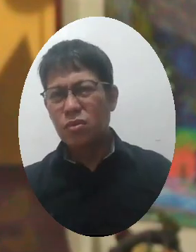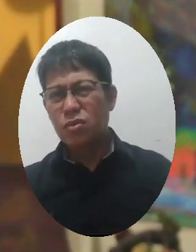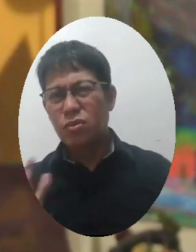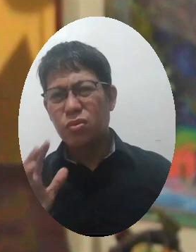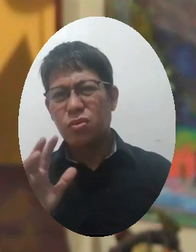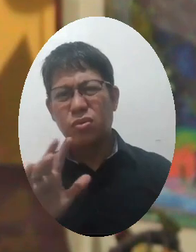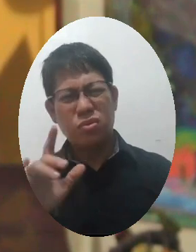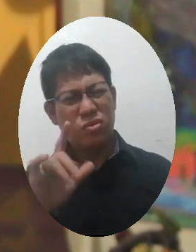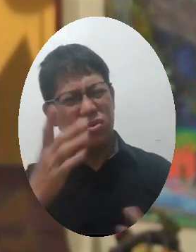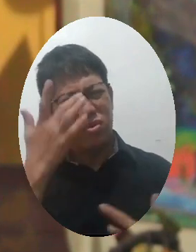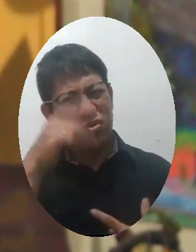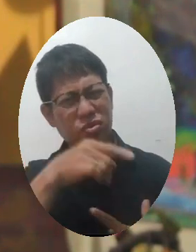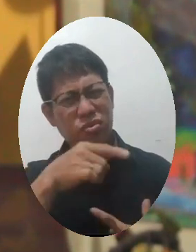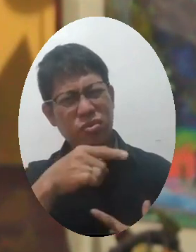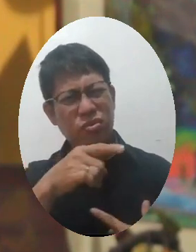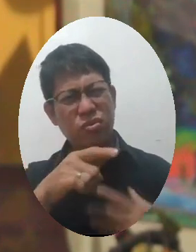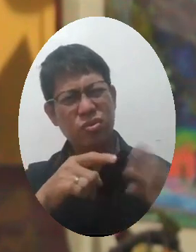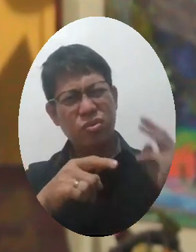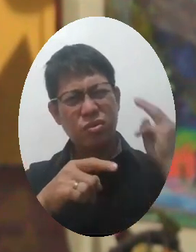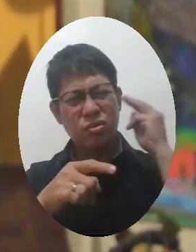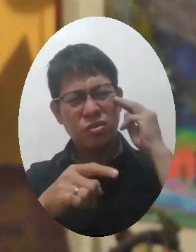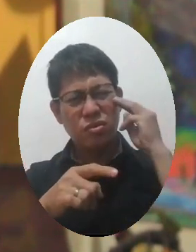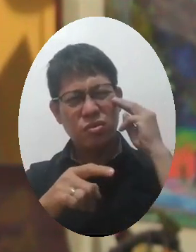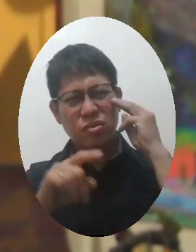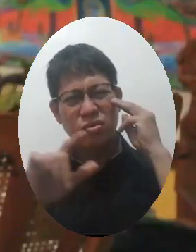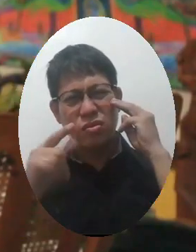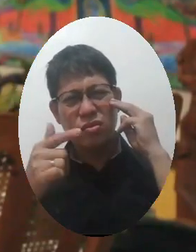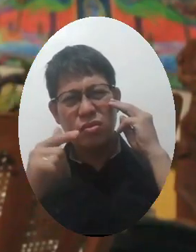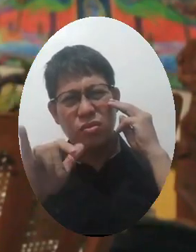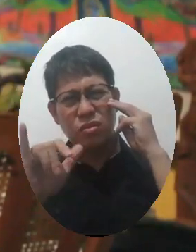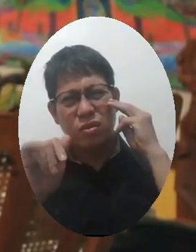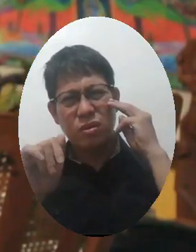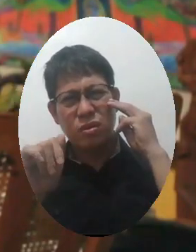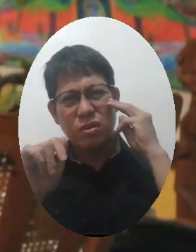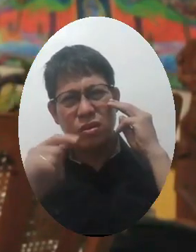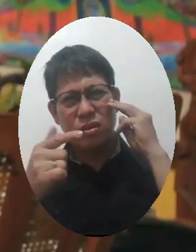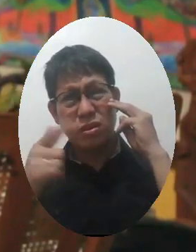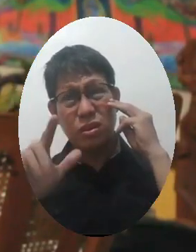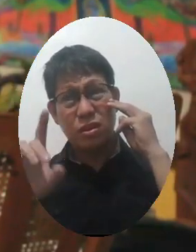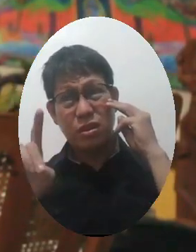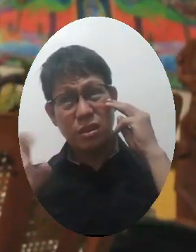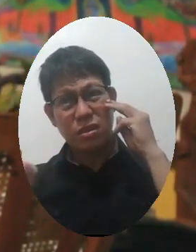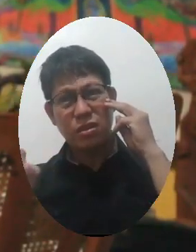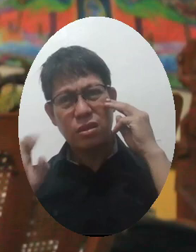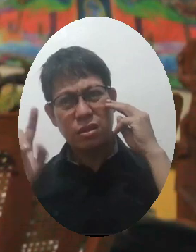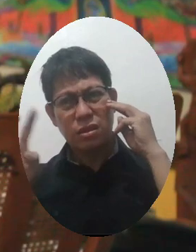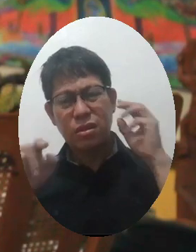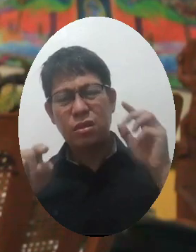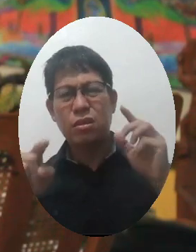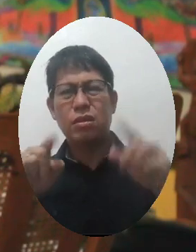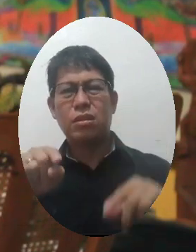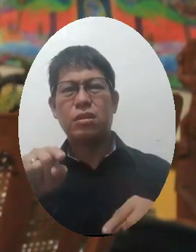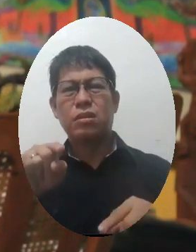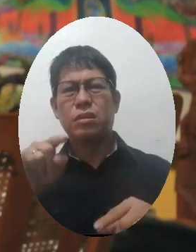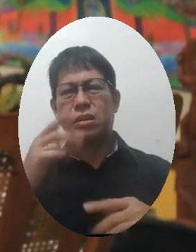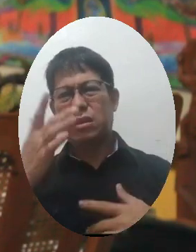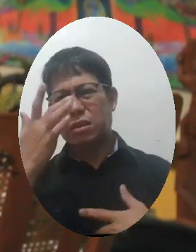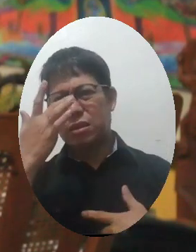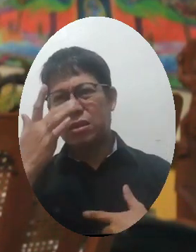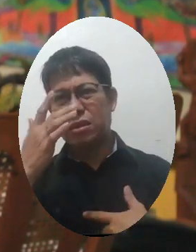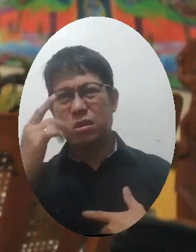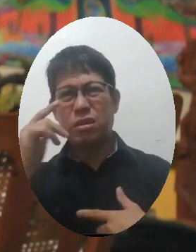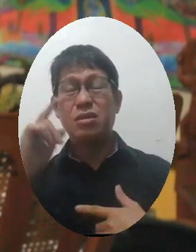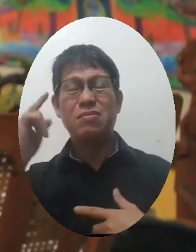Ano nga ba ang sakit na dumapo kay Mateo? Ang Guillain-Barré syndrome o GBS ay isang